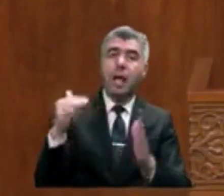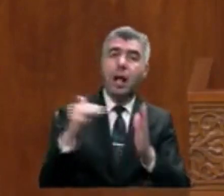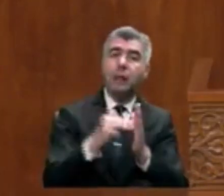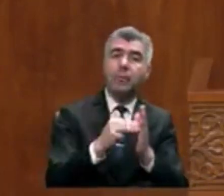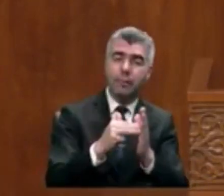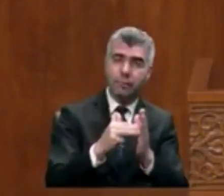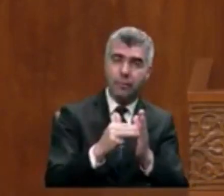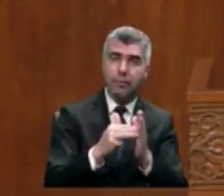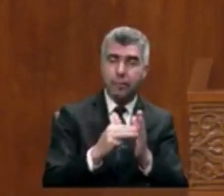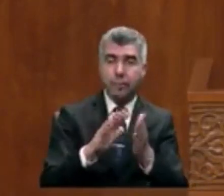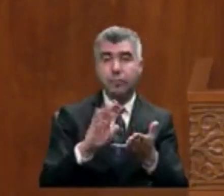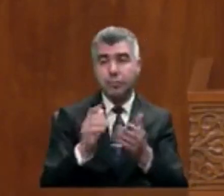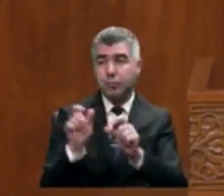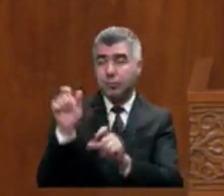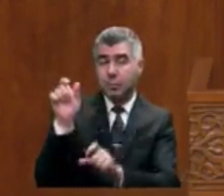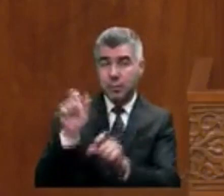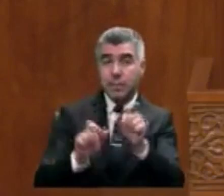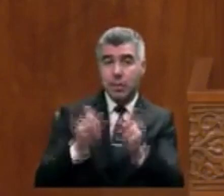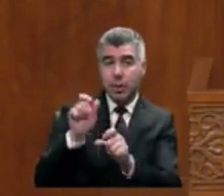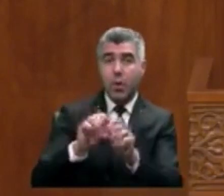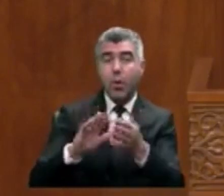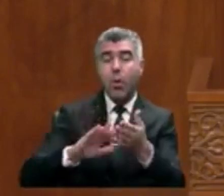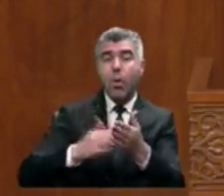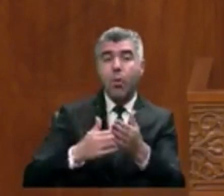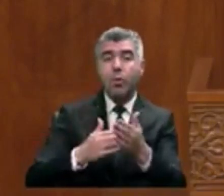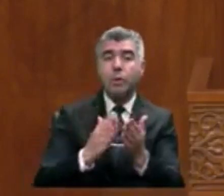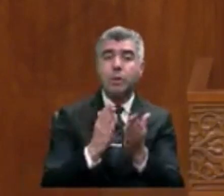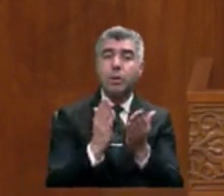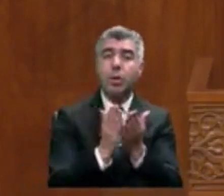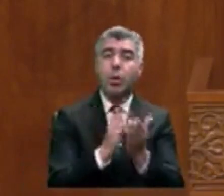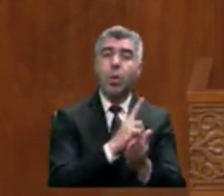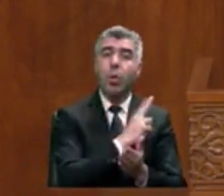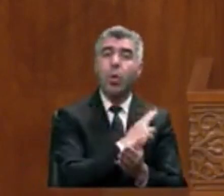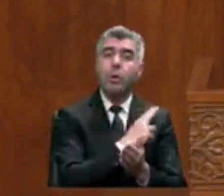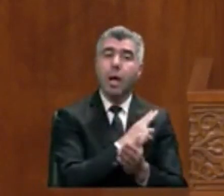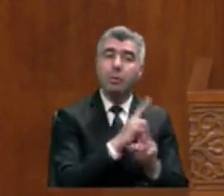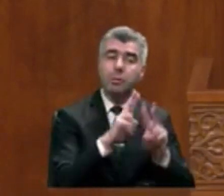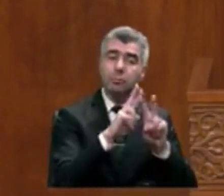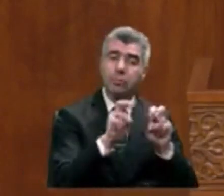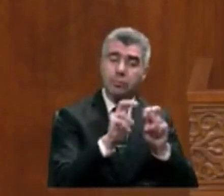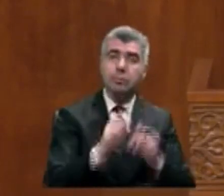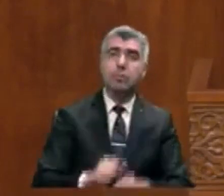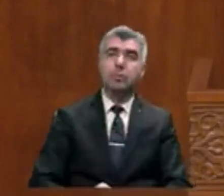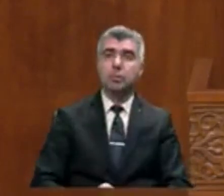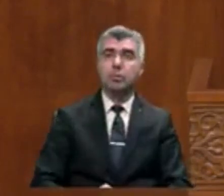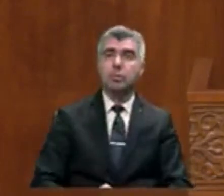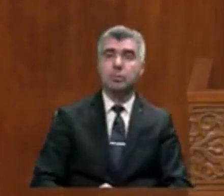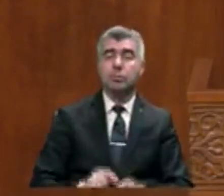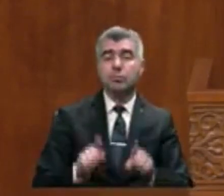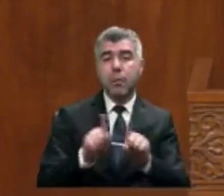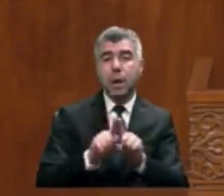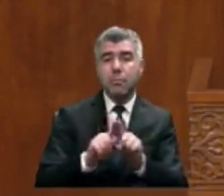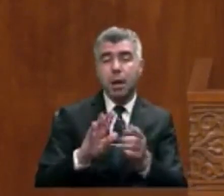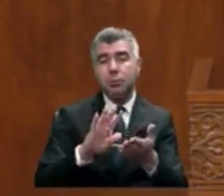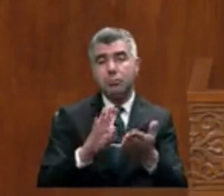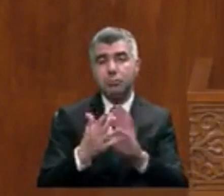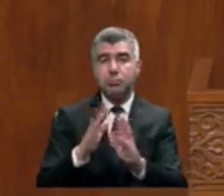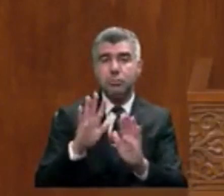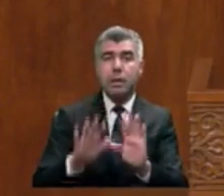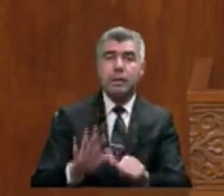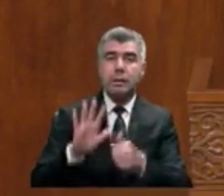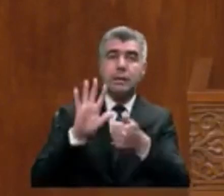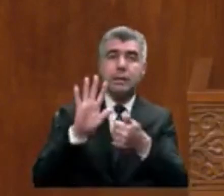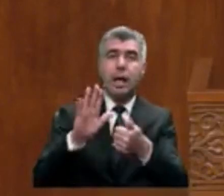واحد الفئه اللي كلها ديال التعليم العالي الاساتذه الباحثين تكون تقريبا واحد